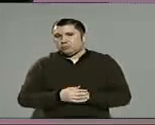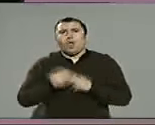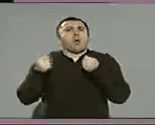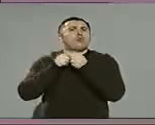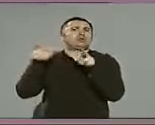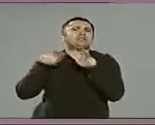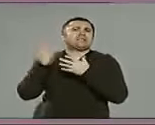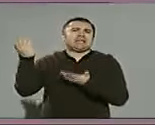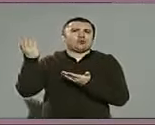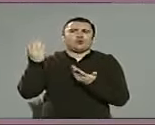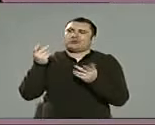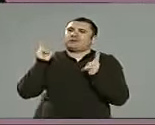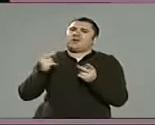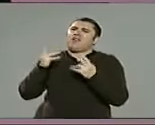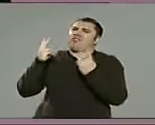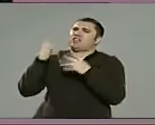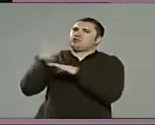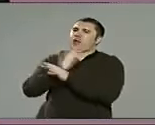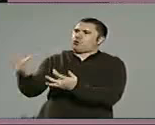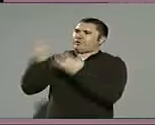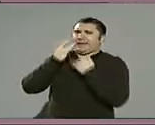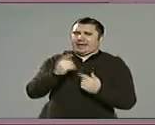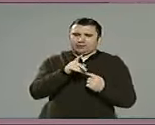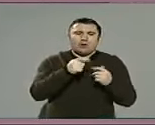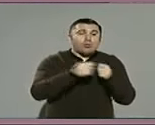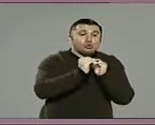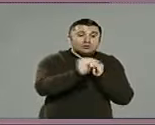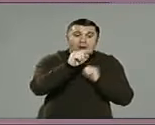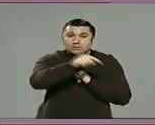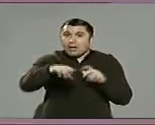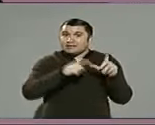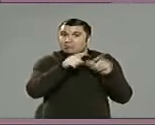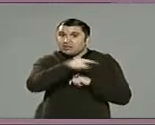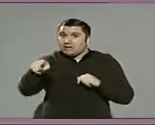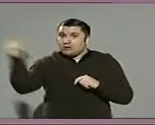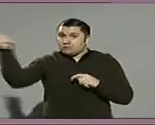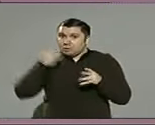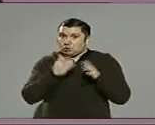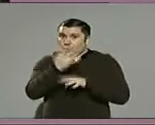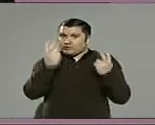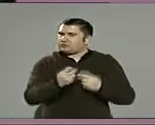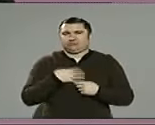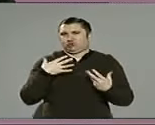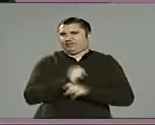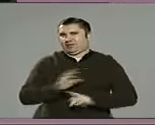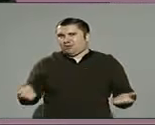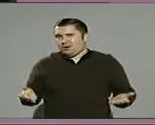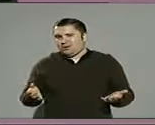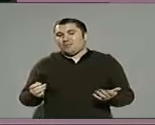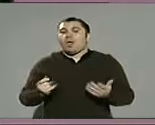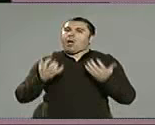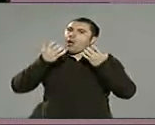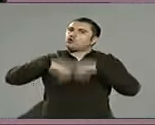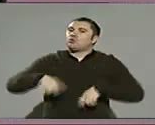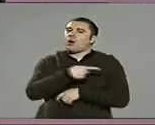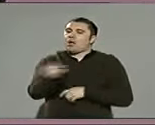wesentlichen Entscheidungen mehr gegen die SPD-geführten Landesregierungen durchsetzen. Aber das bedeutet auch mehr Verantwortung. Und